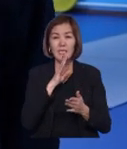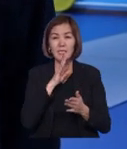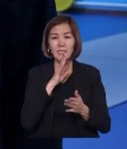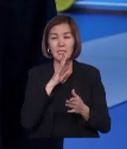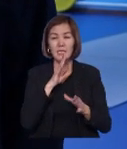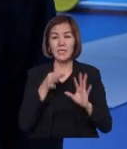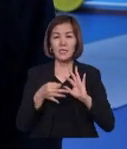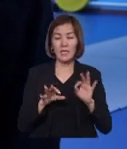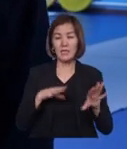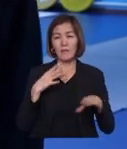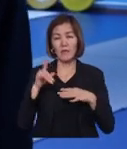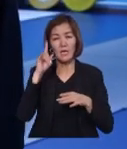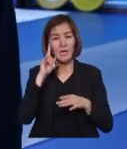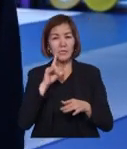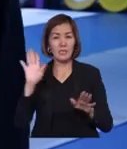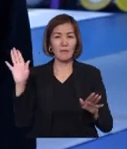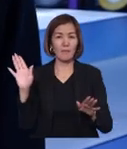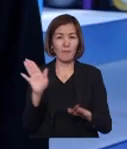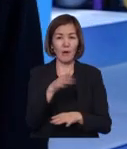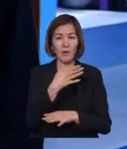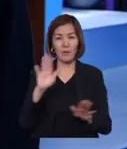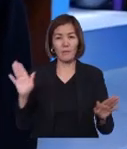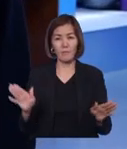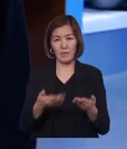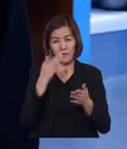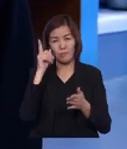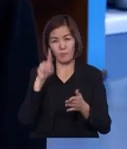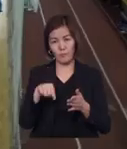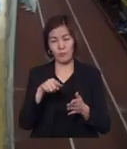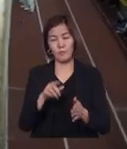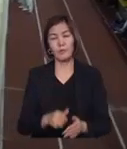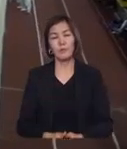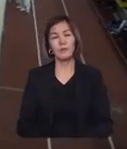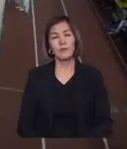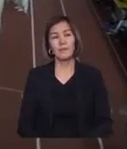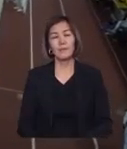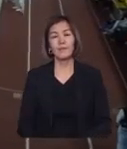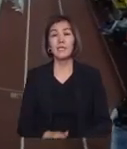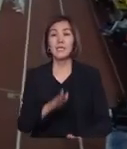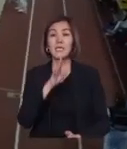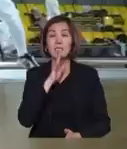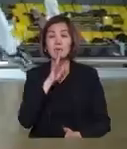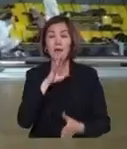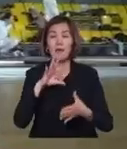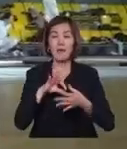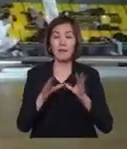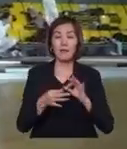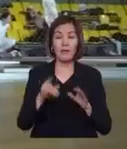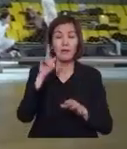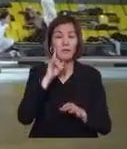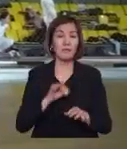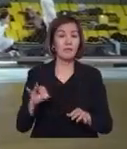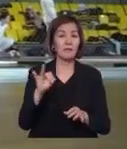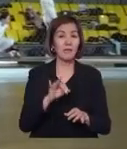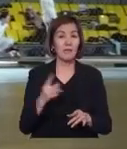бабына еніп Қазақ елінің көк байрағын желбірететіне сенемін. Әйгерім Сарыбайдан бөлек олимпиадаға Қазақстан тарихында